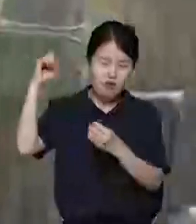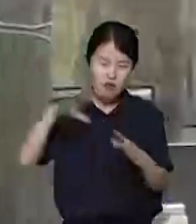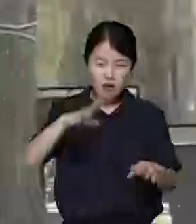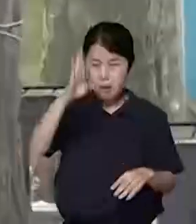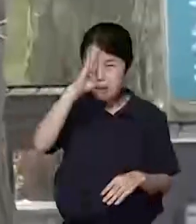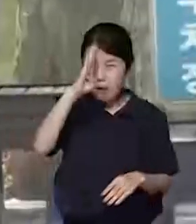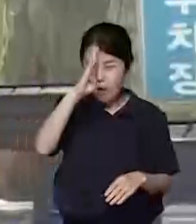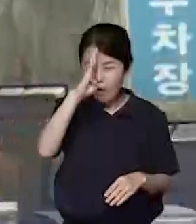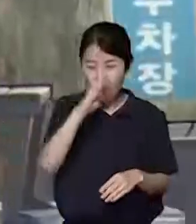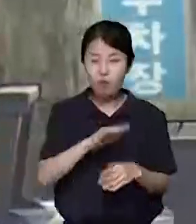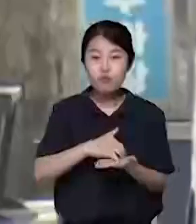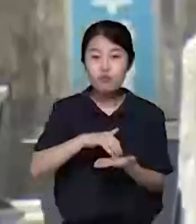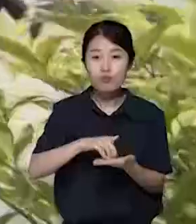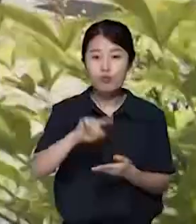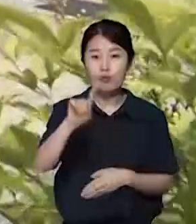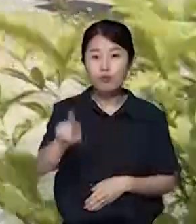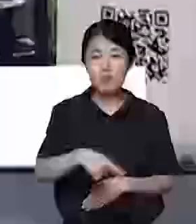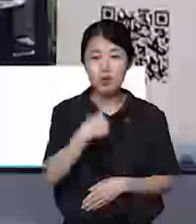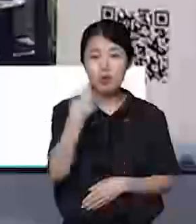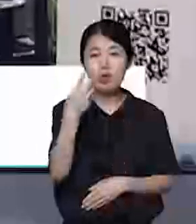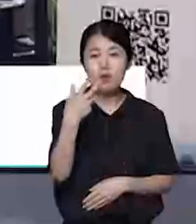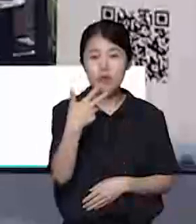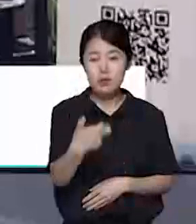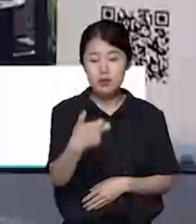103명으로 집계됐습니다.